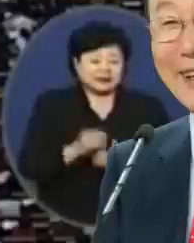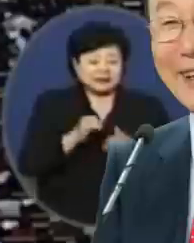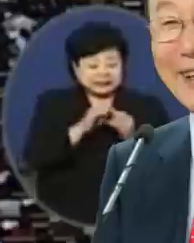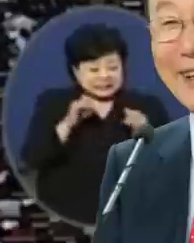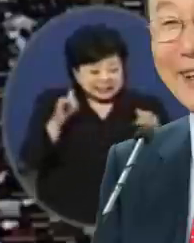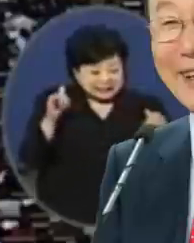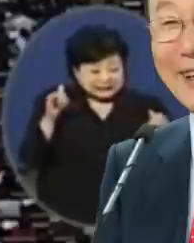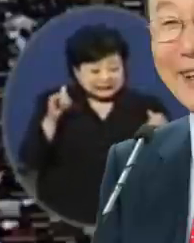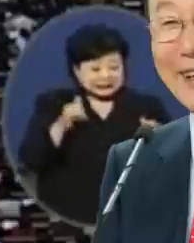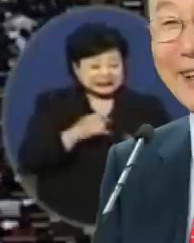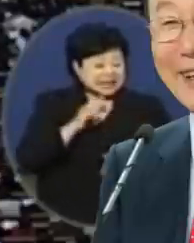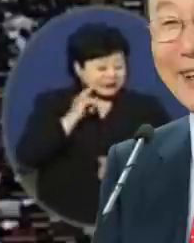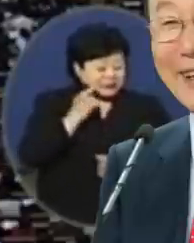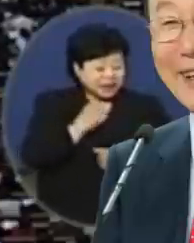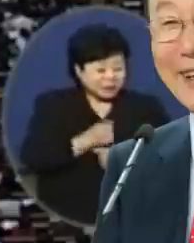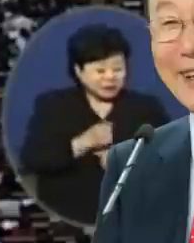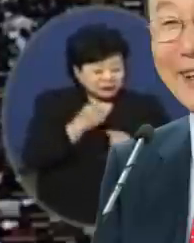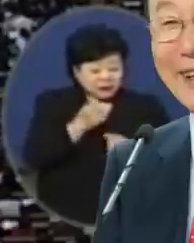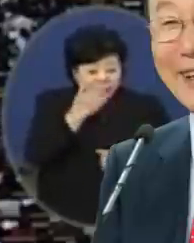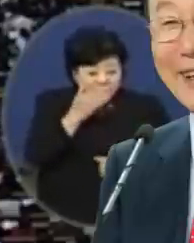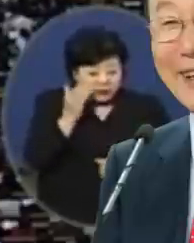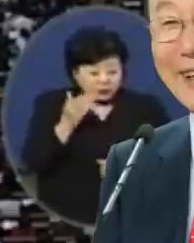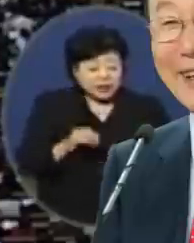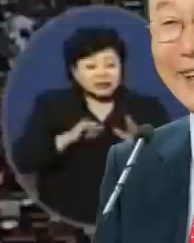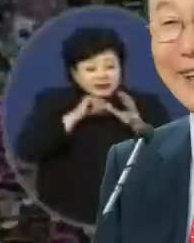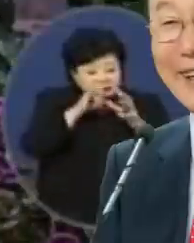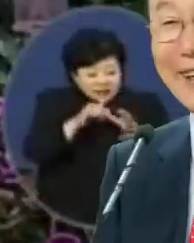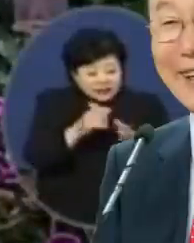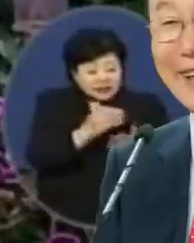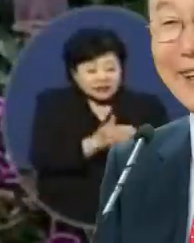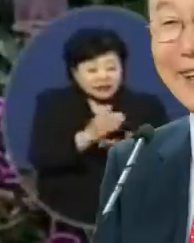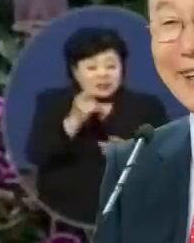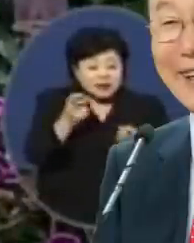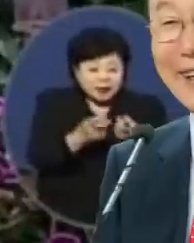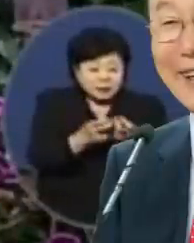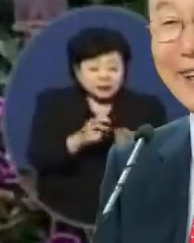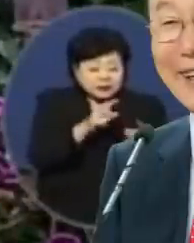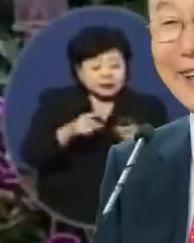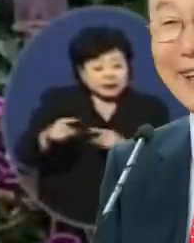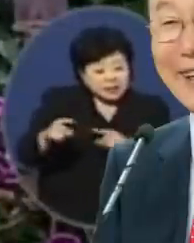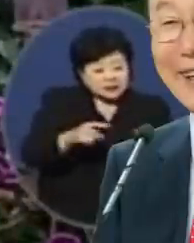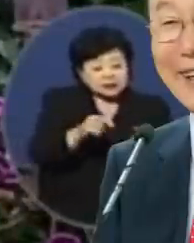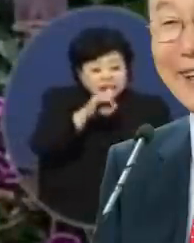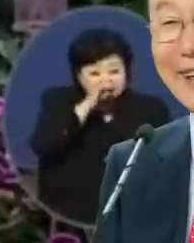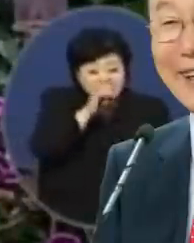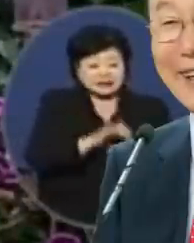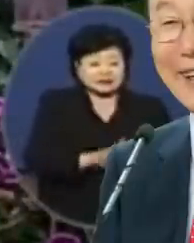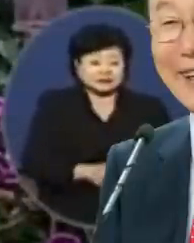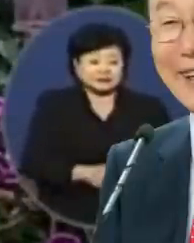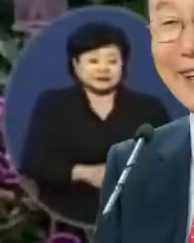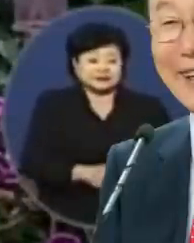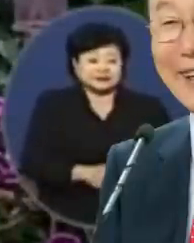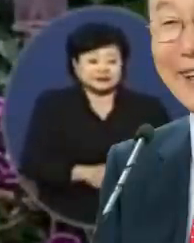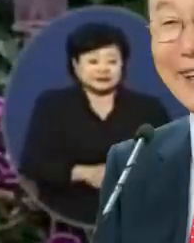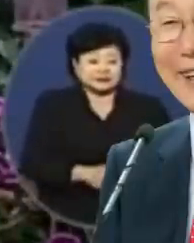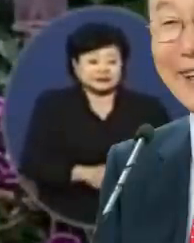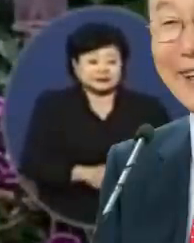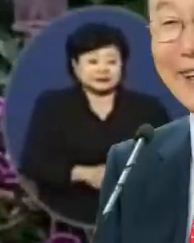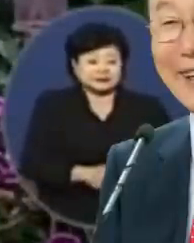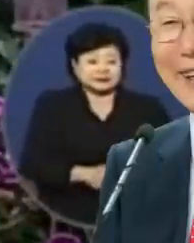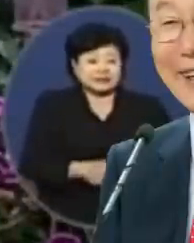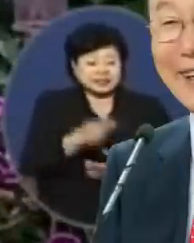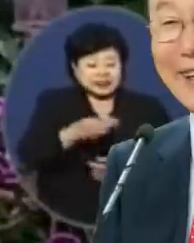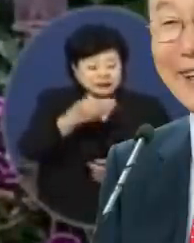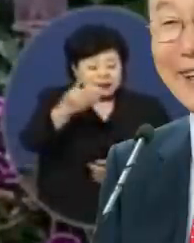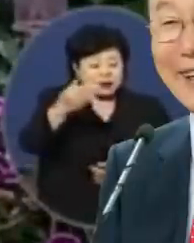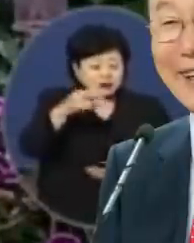인생을 아름답게 만들어서 살 수 있습니다. 세상에는 여러 가지 방법으로 삶을 다스리고 사람들은 살아가는 것입니다. 이